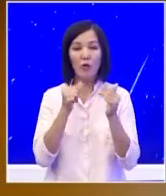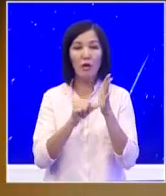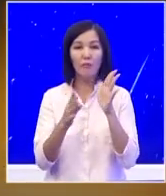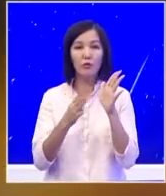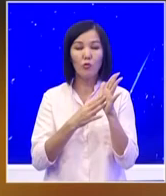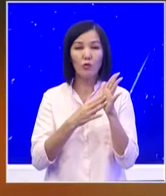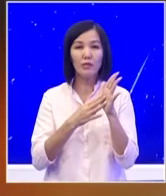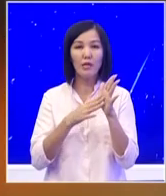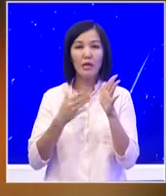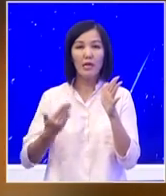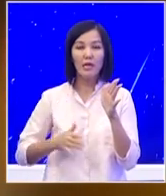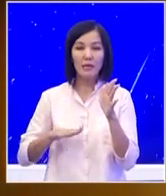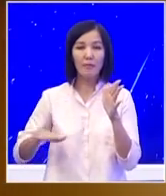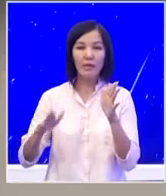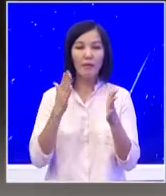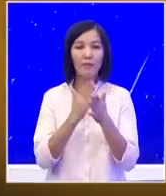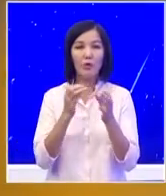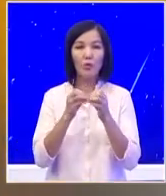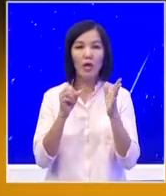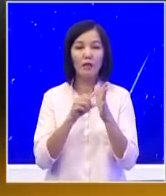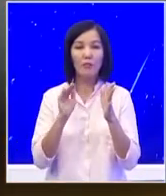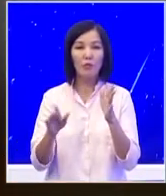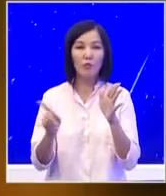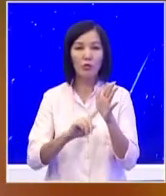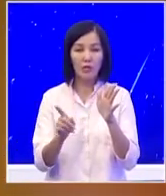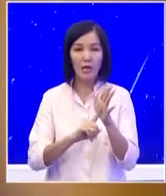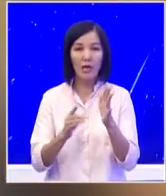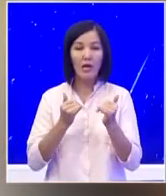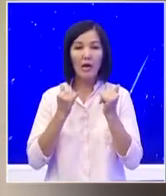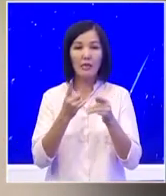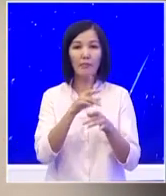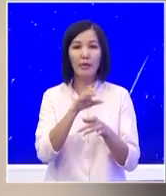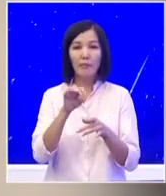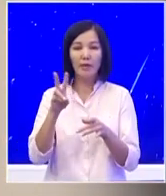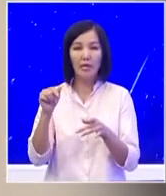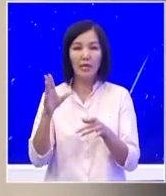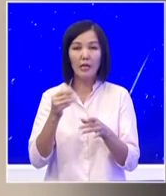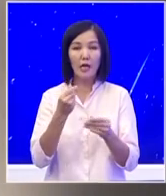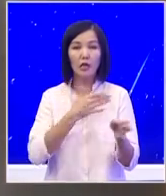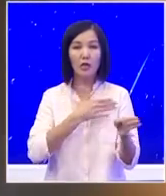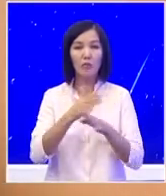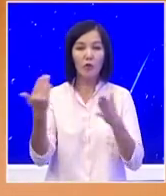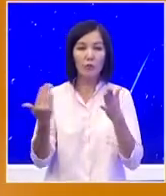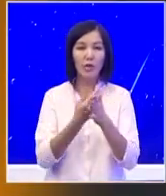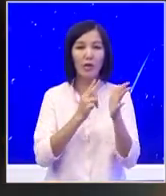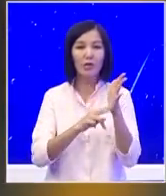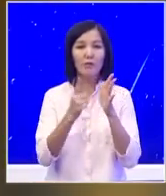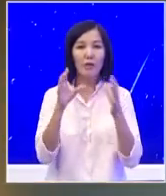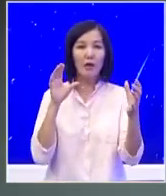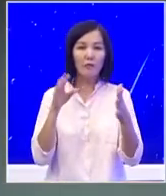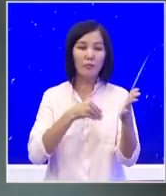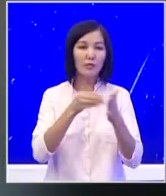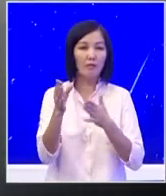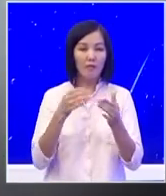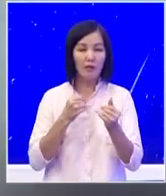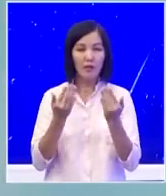Оларда 16 мыңға жуық оқушы күн сайын тасымалданып оқиды. Біз биыл оларға арнап шамамен 1 миллиард теңгеге жуық қаржыға жаңа 71 автобус сатып алдық.